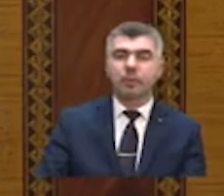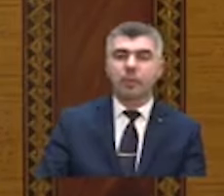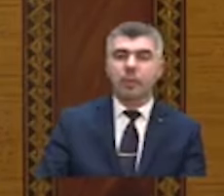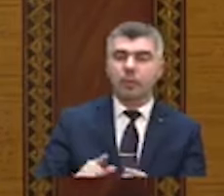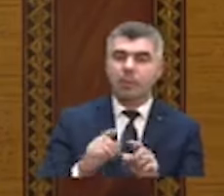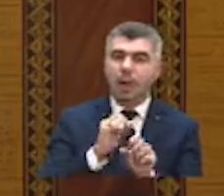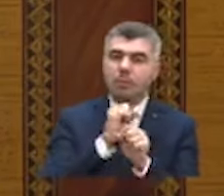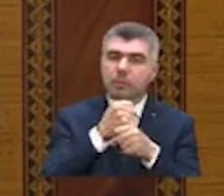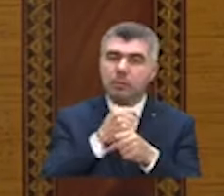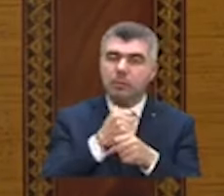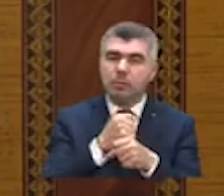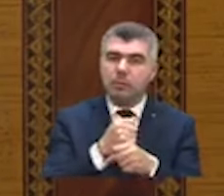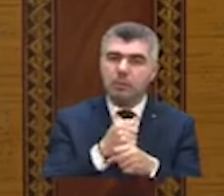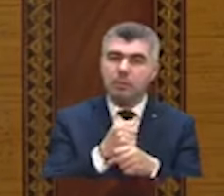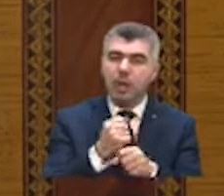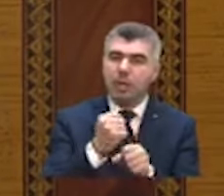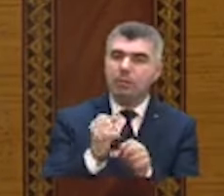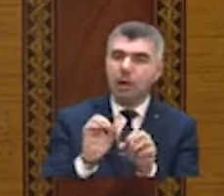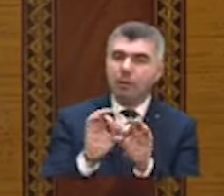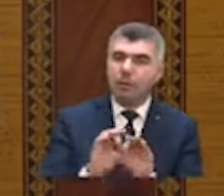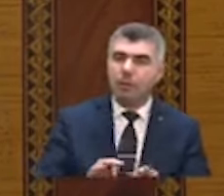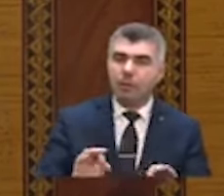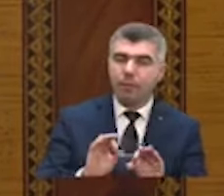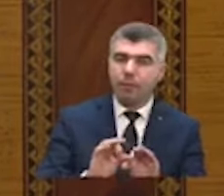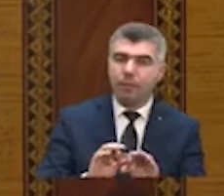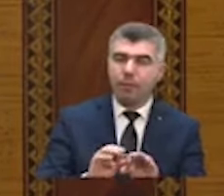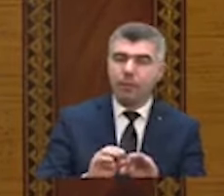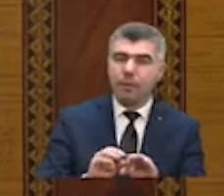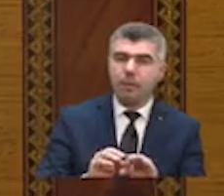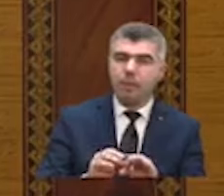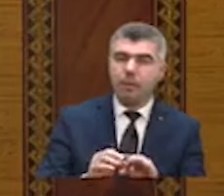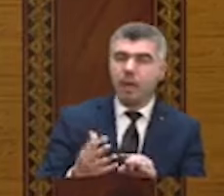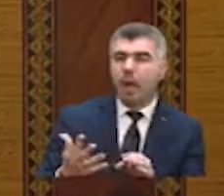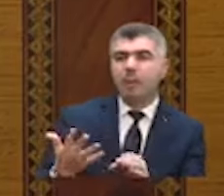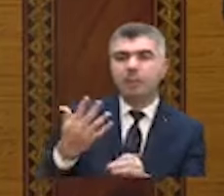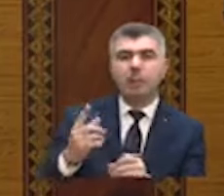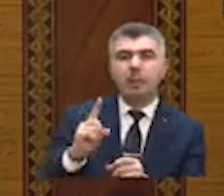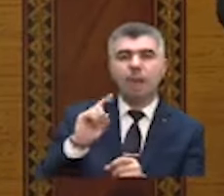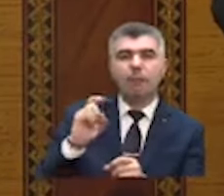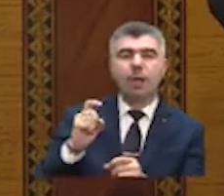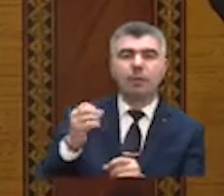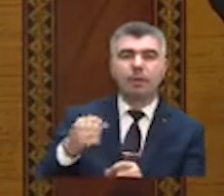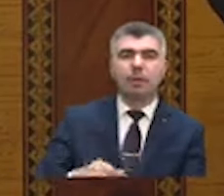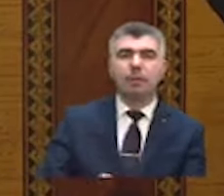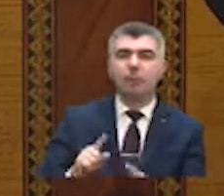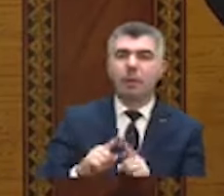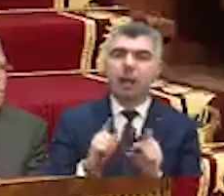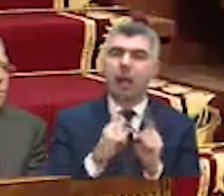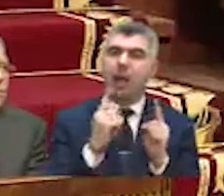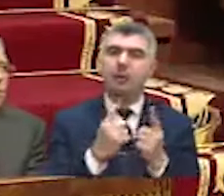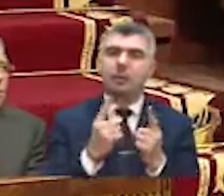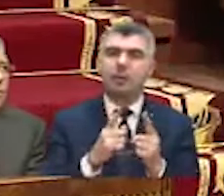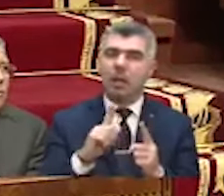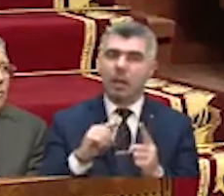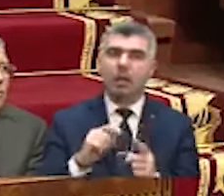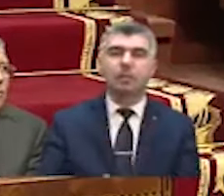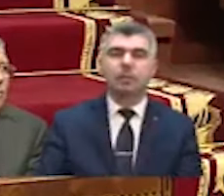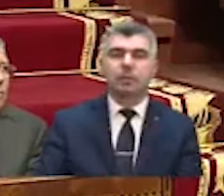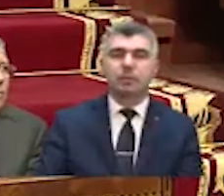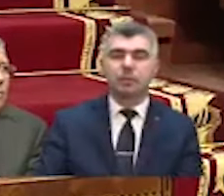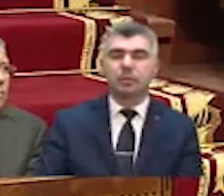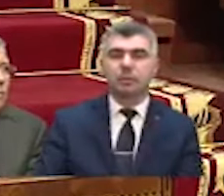يسكت ويقول انا ما عندي خدمه ما عندي شا ولكن ياخذ ياخذ ولكن هذا الشي عادي عادي